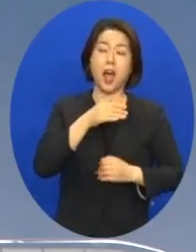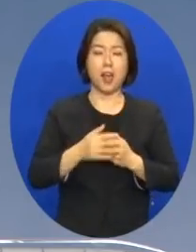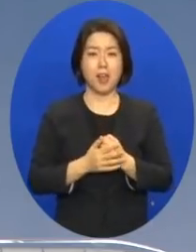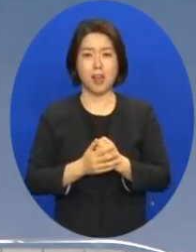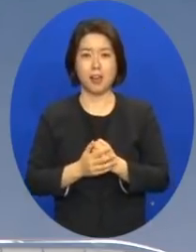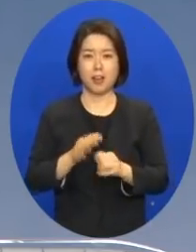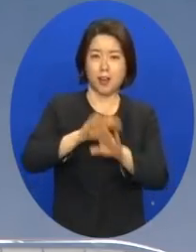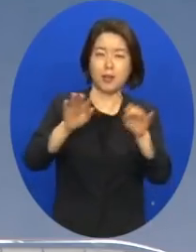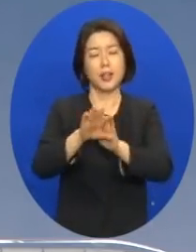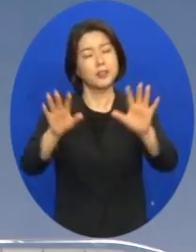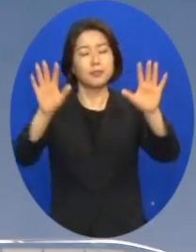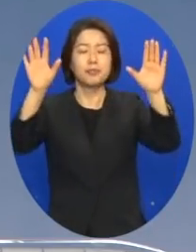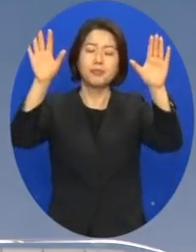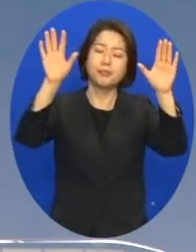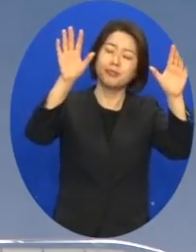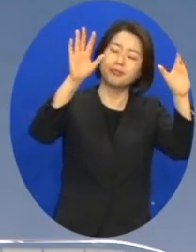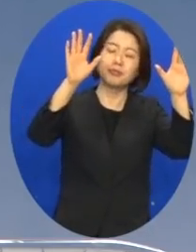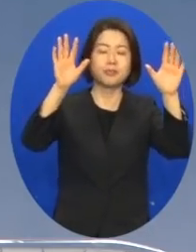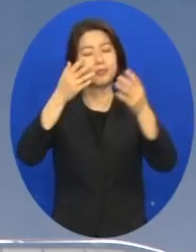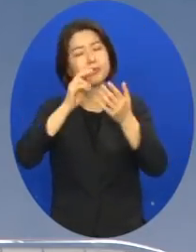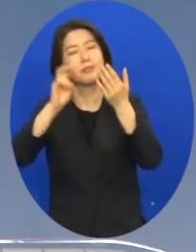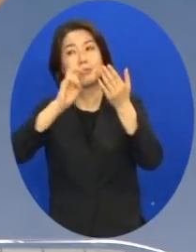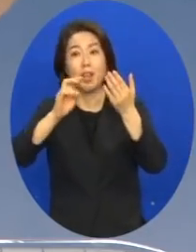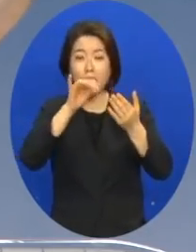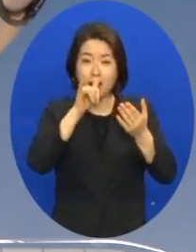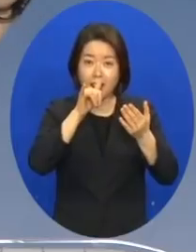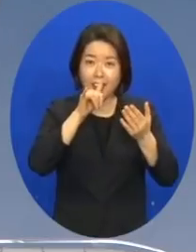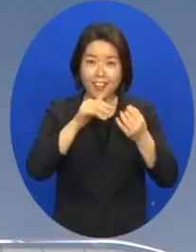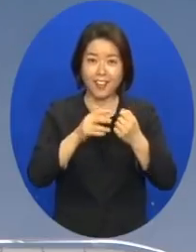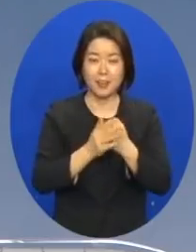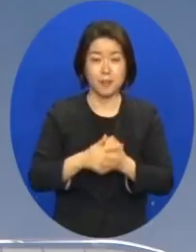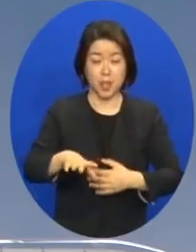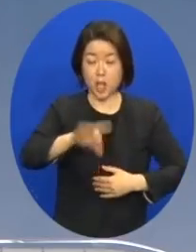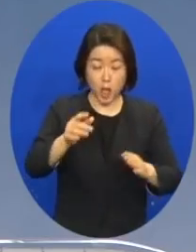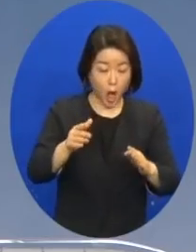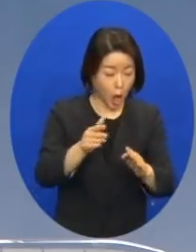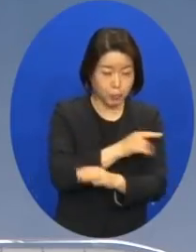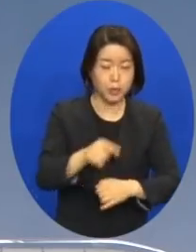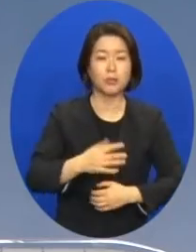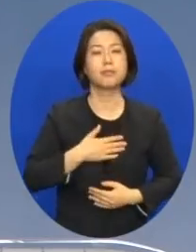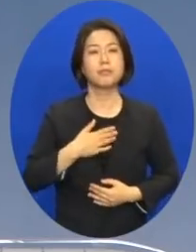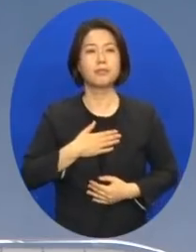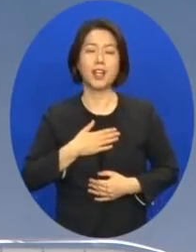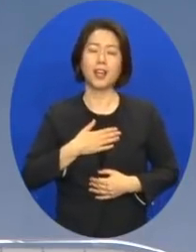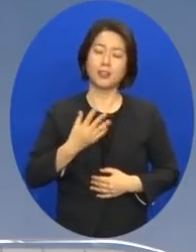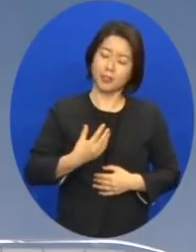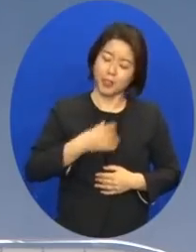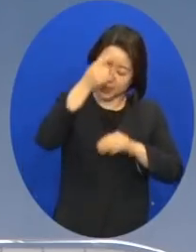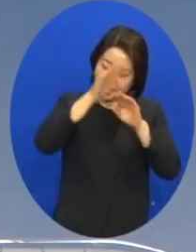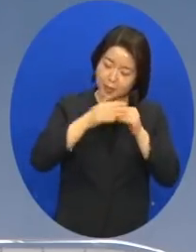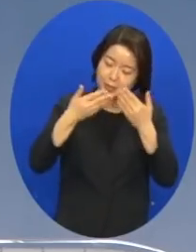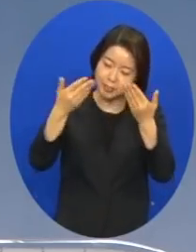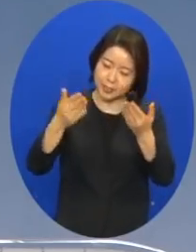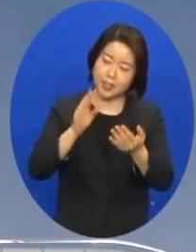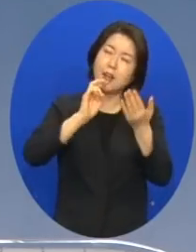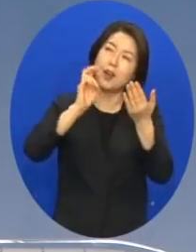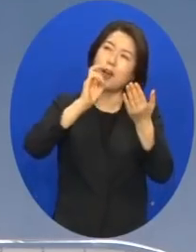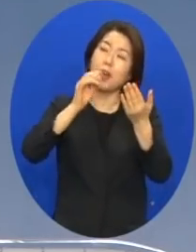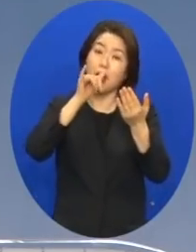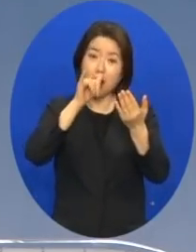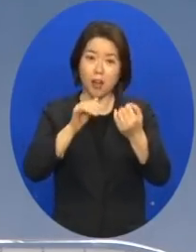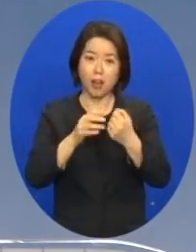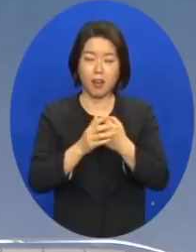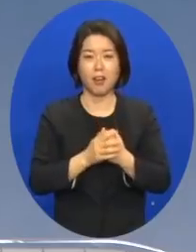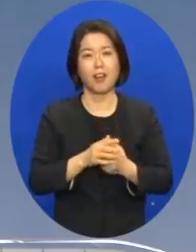두 손을 들고 찬양을 하기 시작하는 거예요. 처음부터 그렇게 했던 것처럼. 아, 그 이야기를